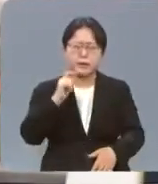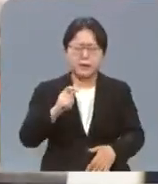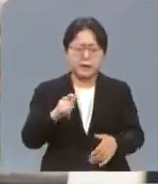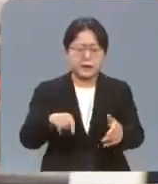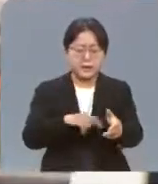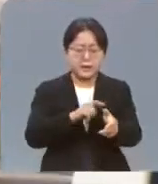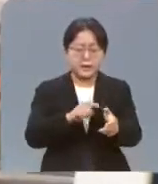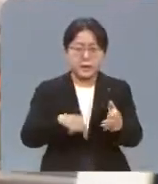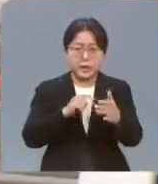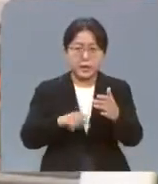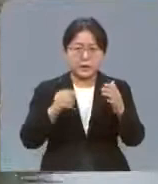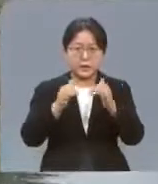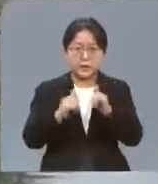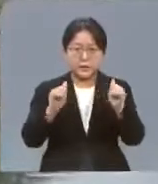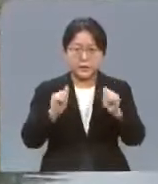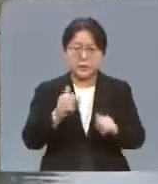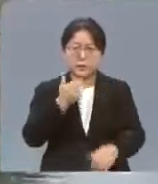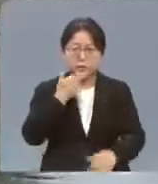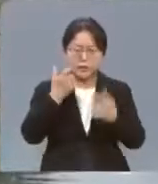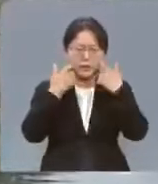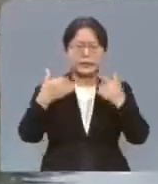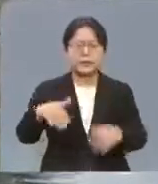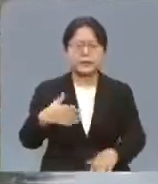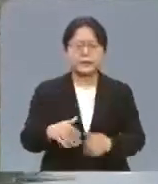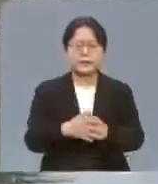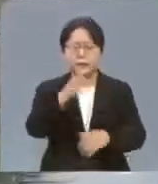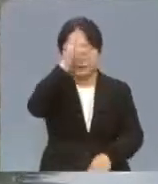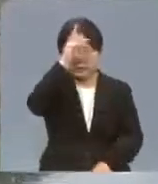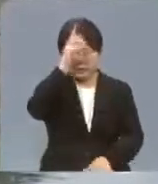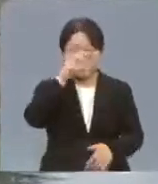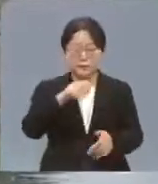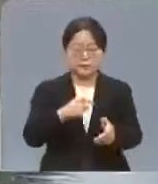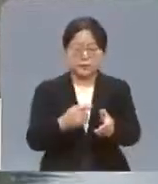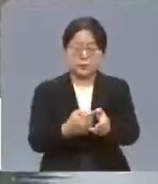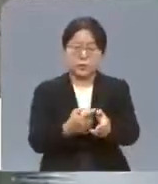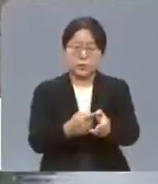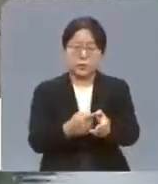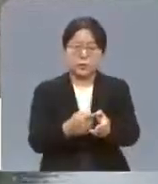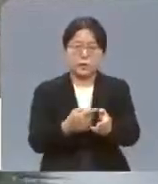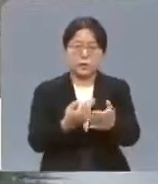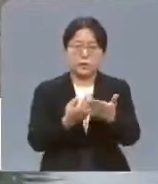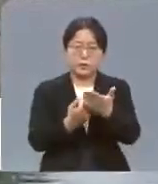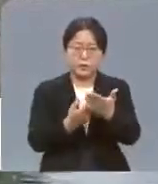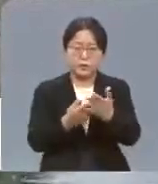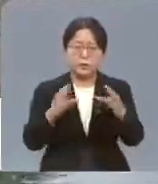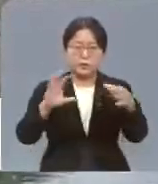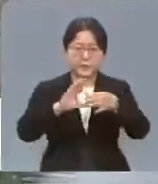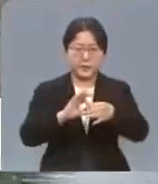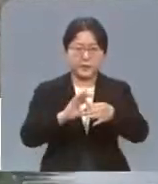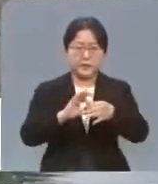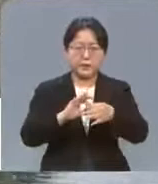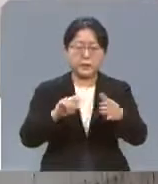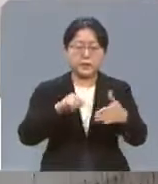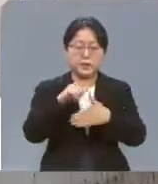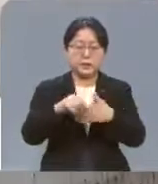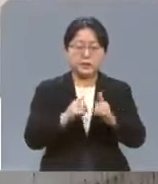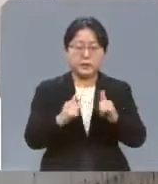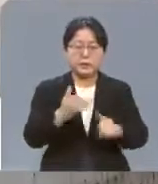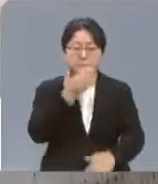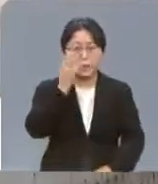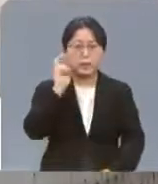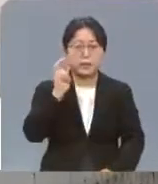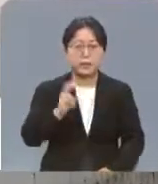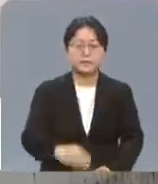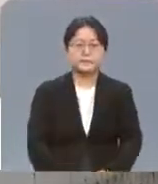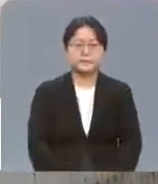차안에 사람이 있는지는 확인되지 않았습니다 경찰은 트렁크를 빼고 유리창과 문이 모두 닫혀 있어 안에 사람이 있을 가능성이 크다고